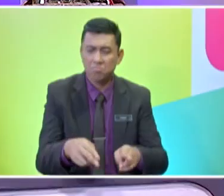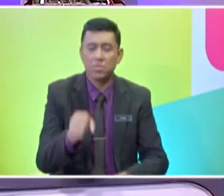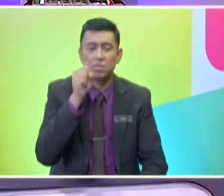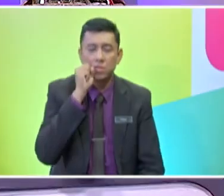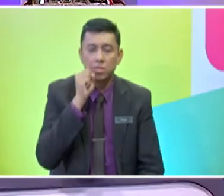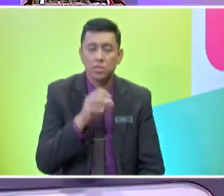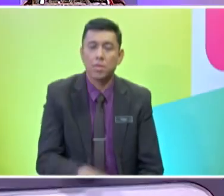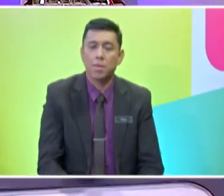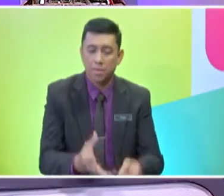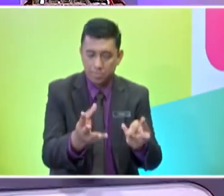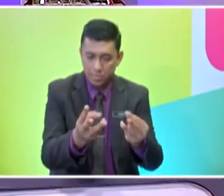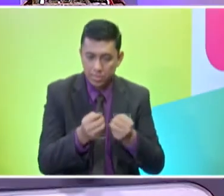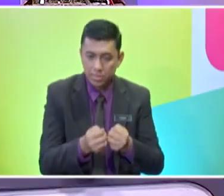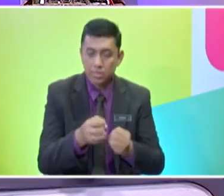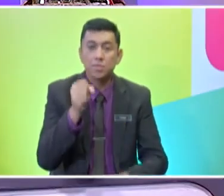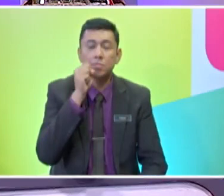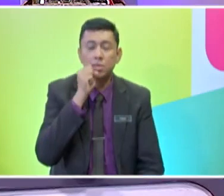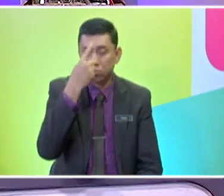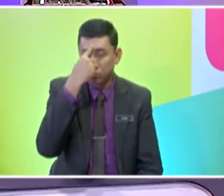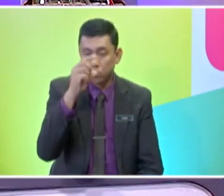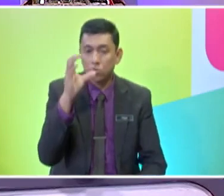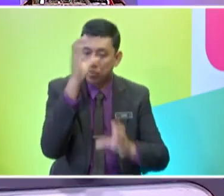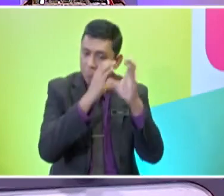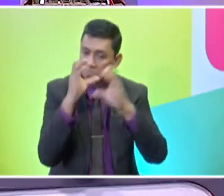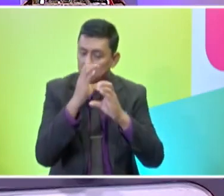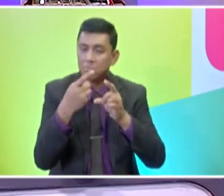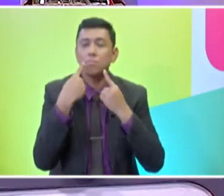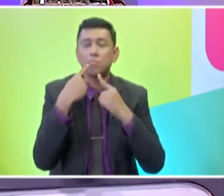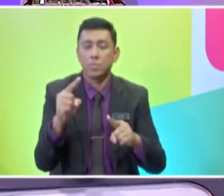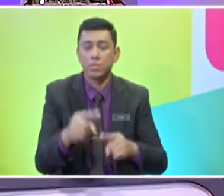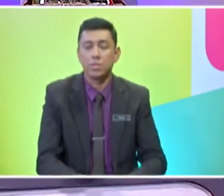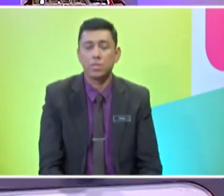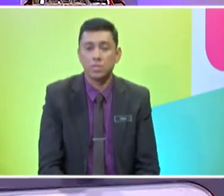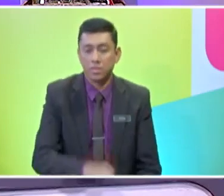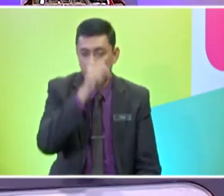minta bantuan ini berbunyi